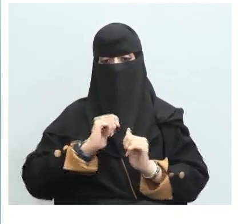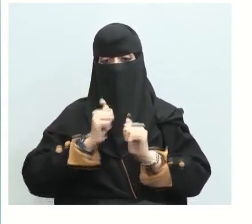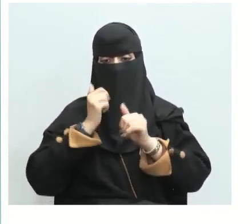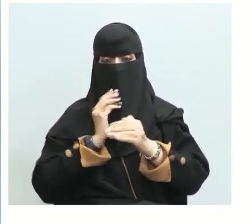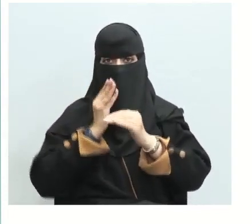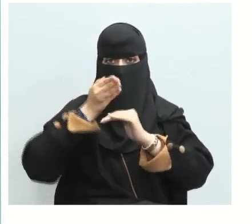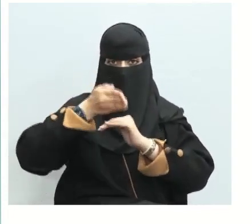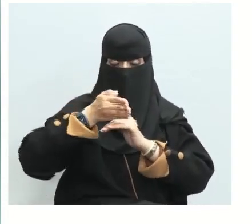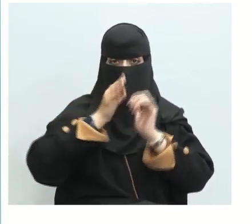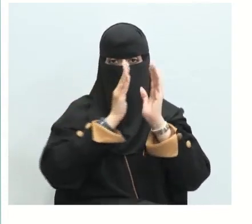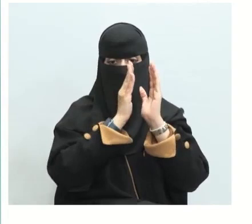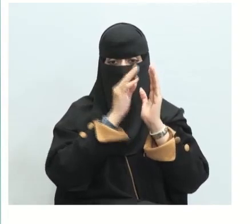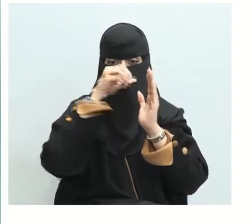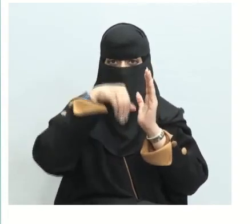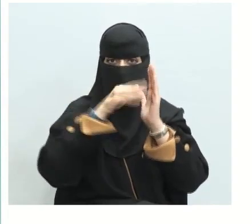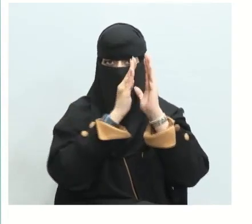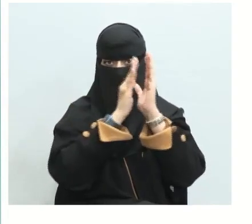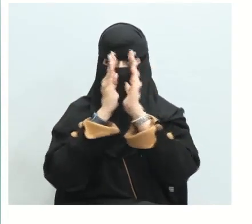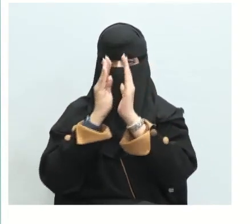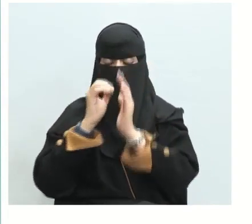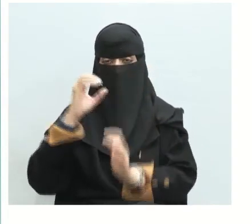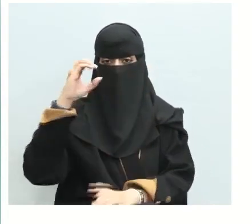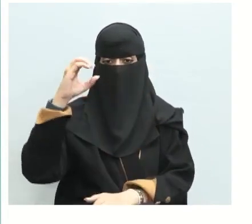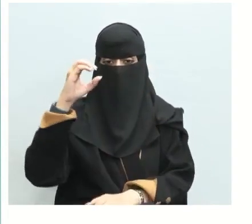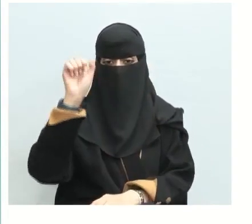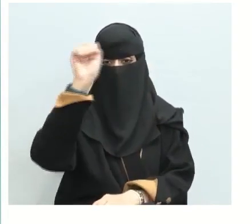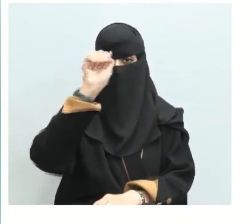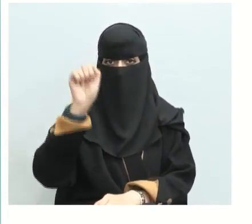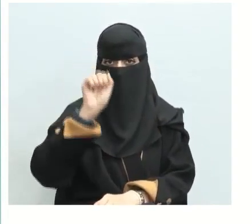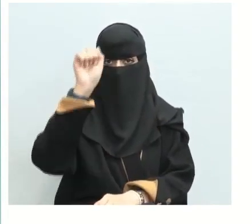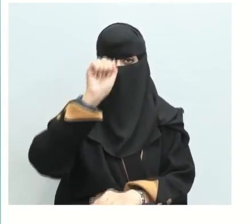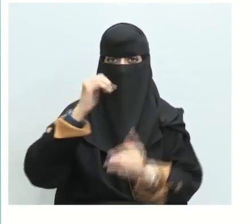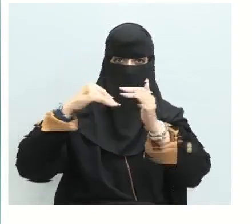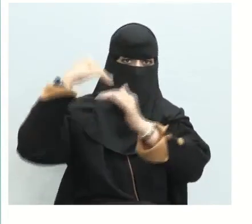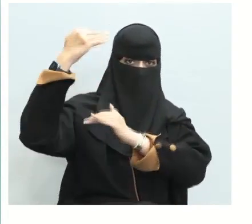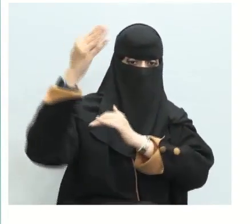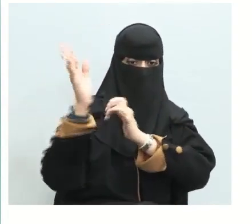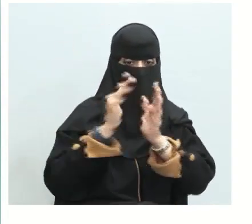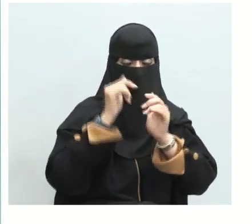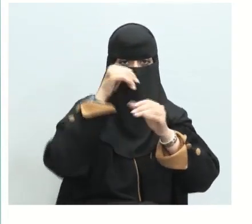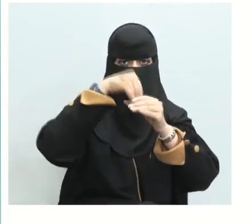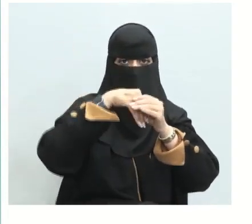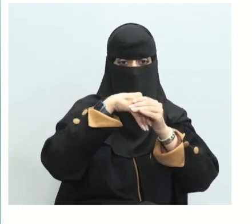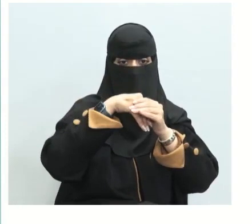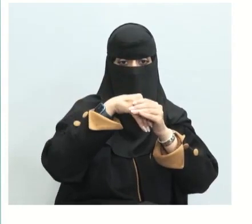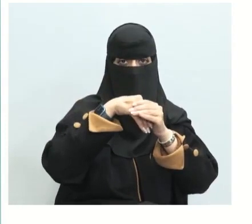بإمكانك وضعه في داخل ملف خارجي أو داخل ملف